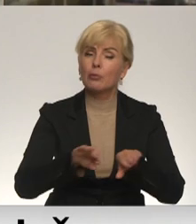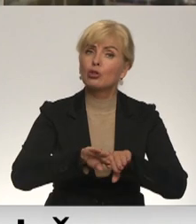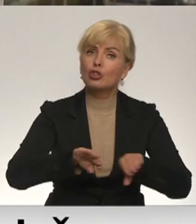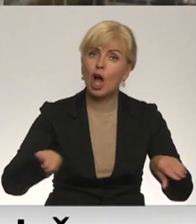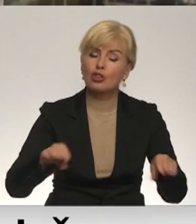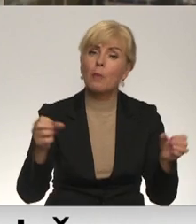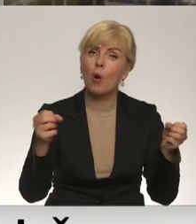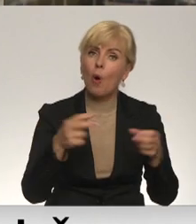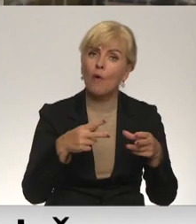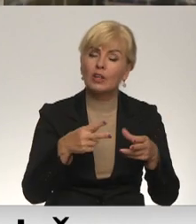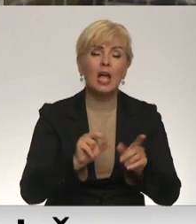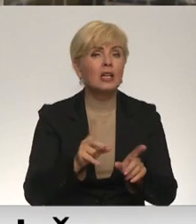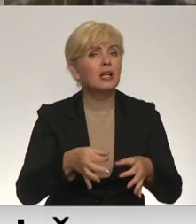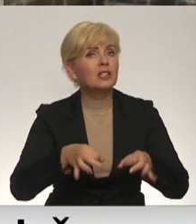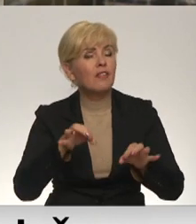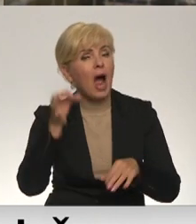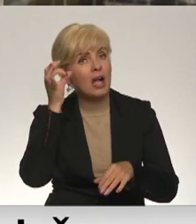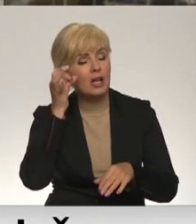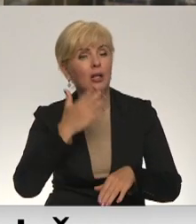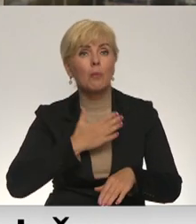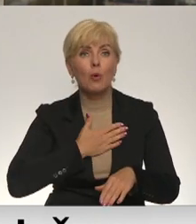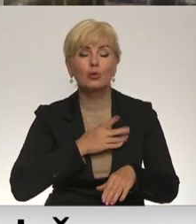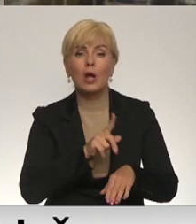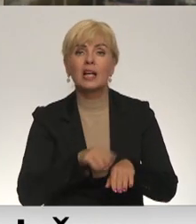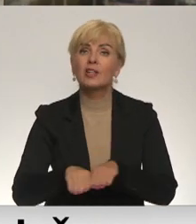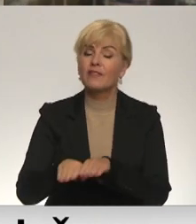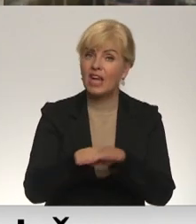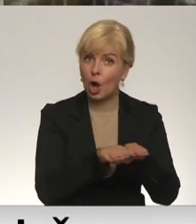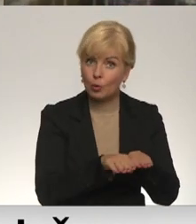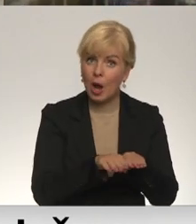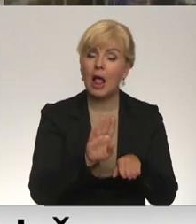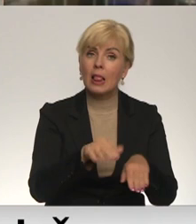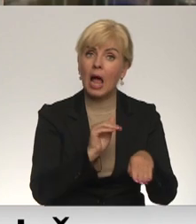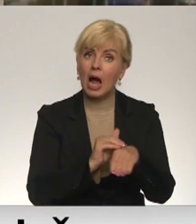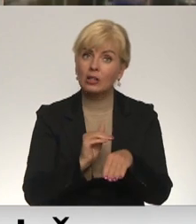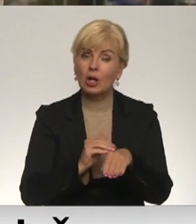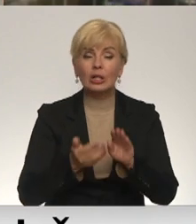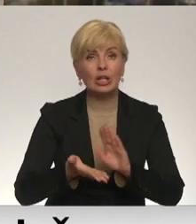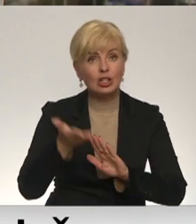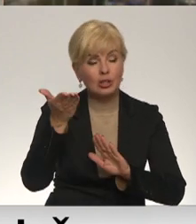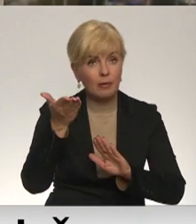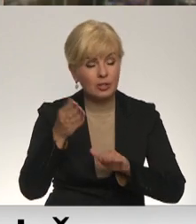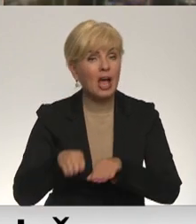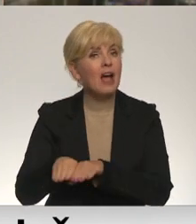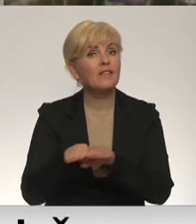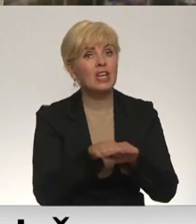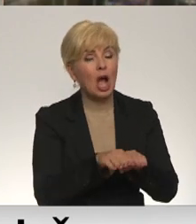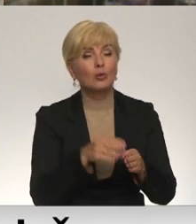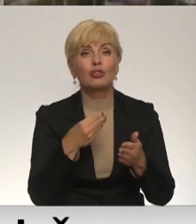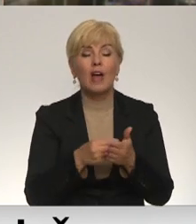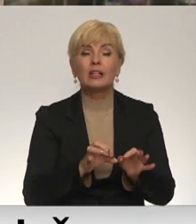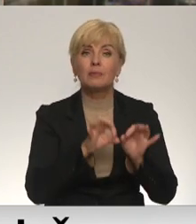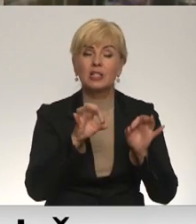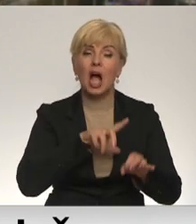konfliktos, svarīgi atcerēties arī to, kas mūs vieno. Lai atgādinātu un izcelt vienojošās vērtības, Latvijā sākta